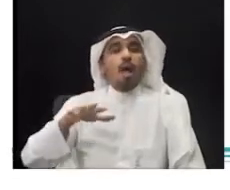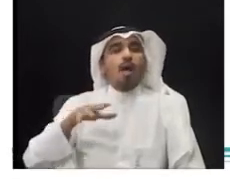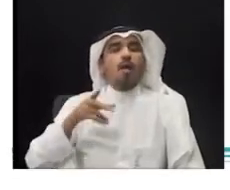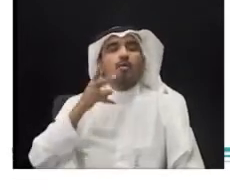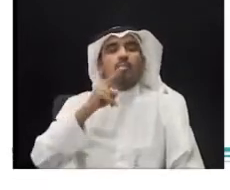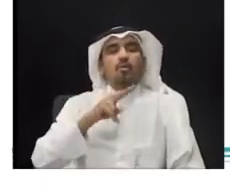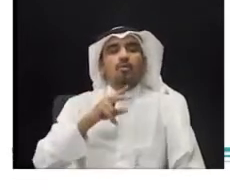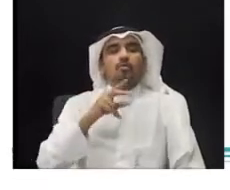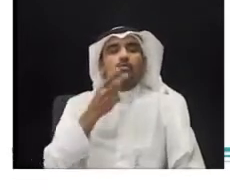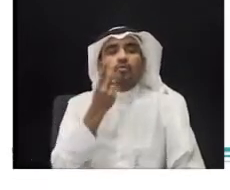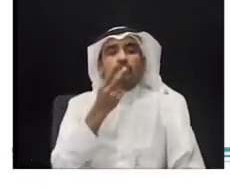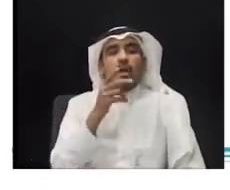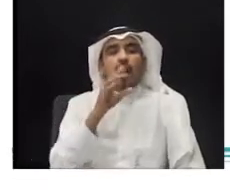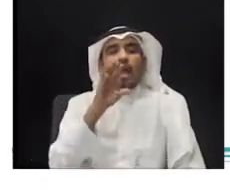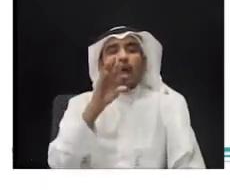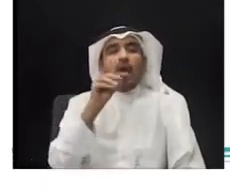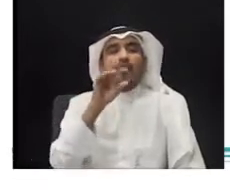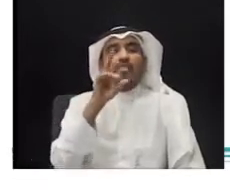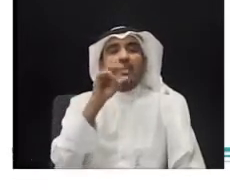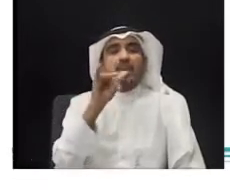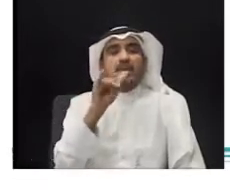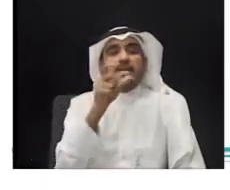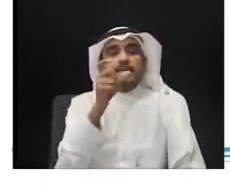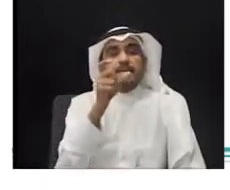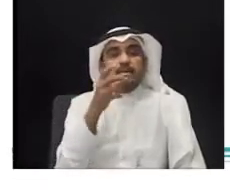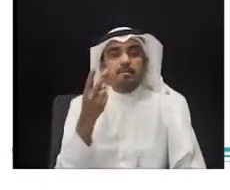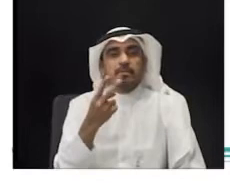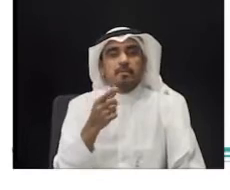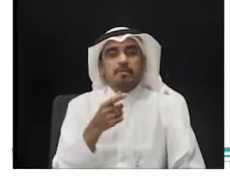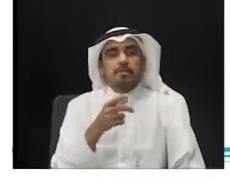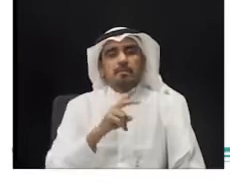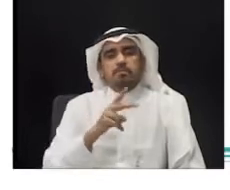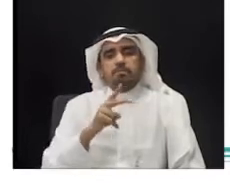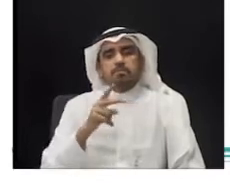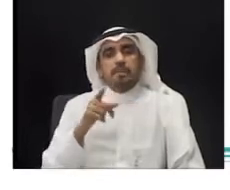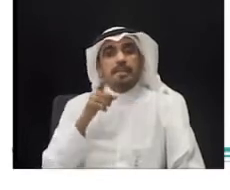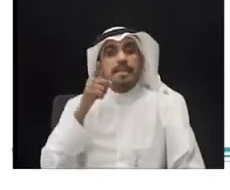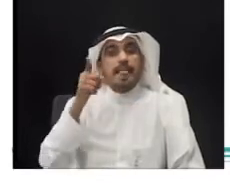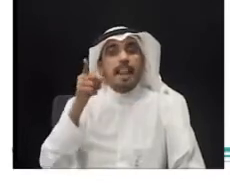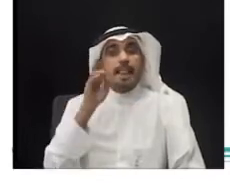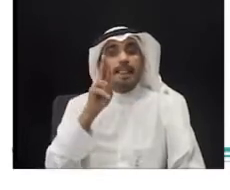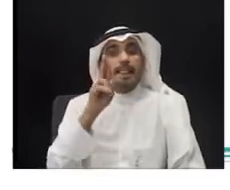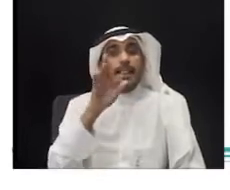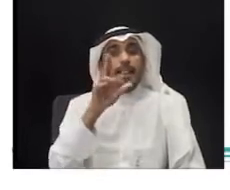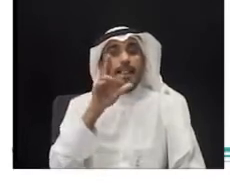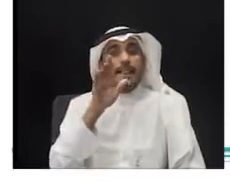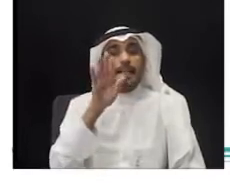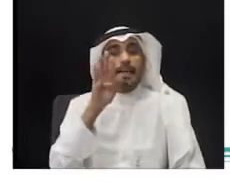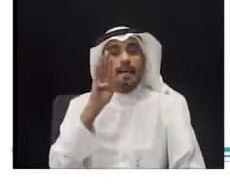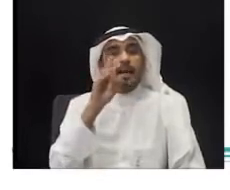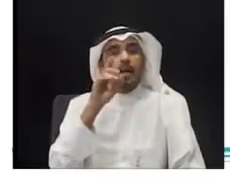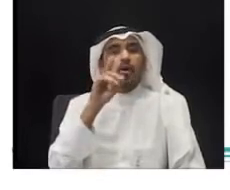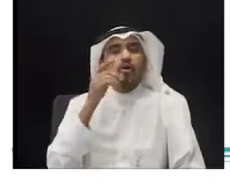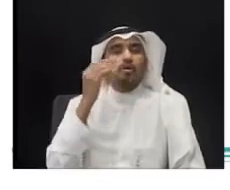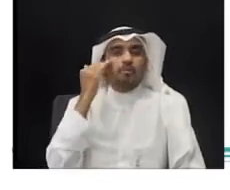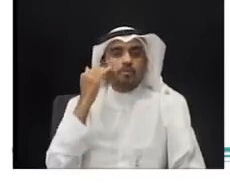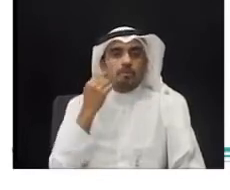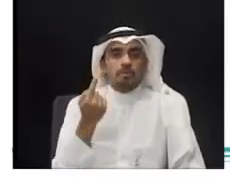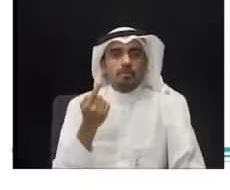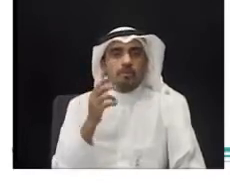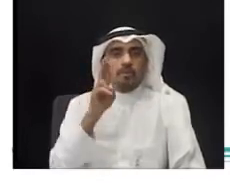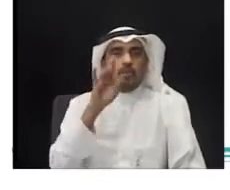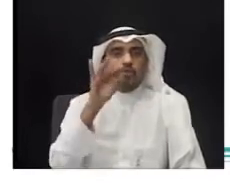فتقول هؤلاء، وتشير إلى شخصين فتقول هذين وغير ذلك، أو تقول تلك